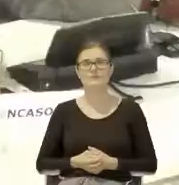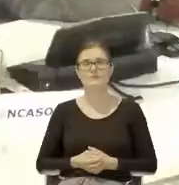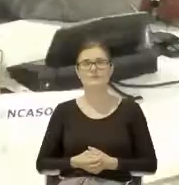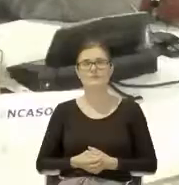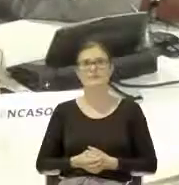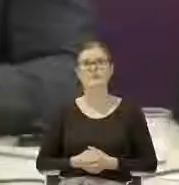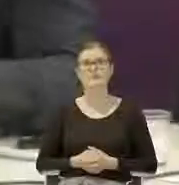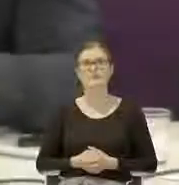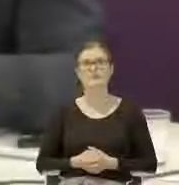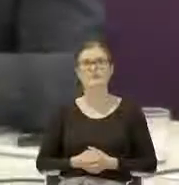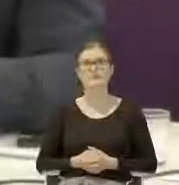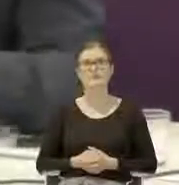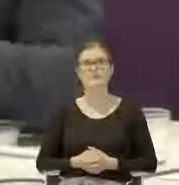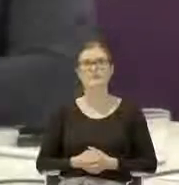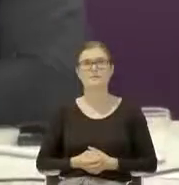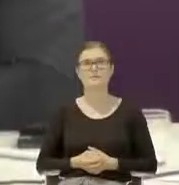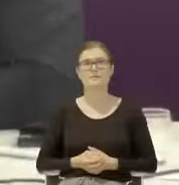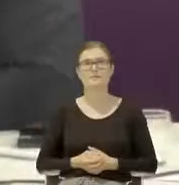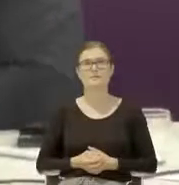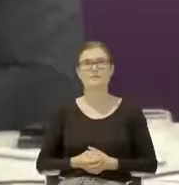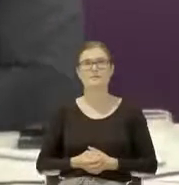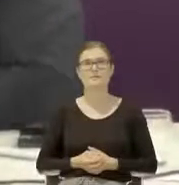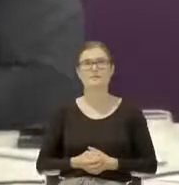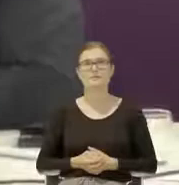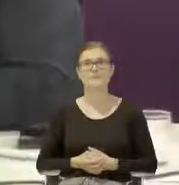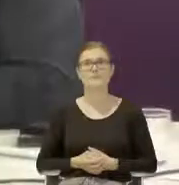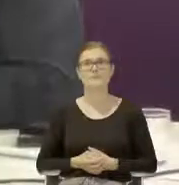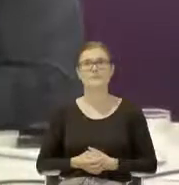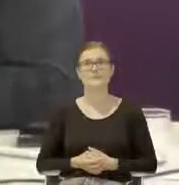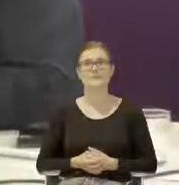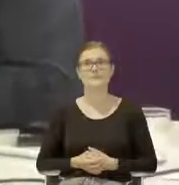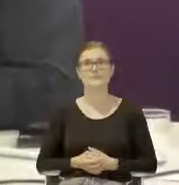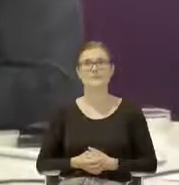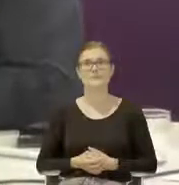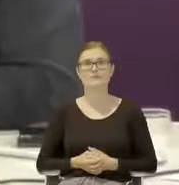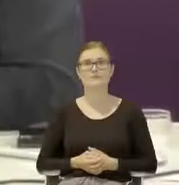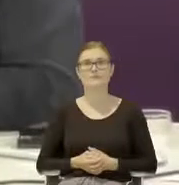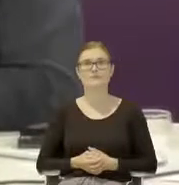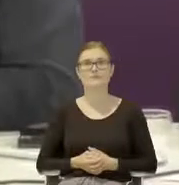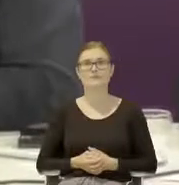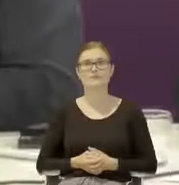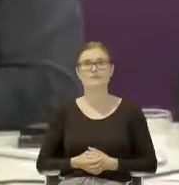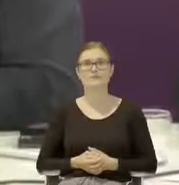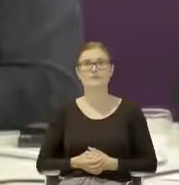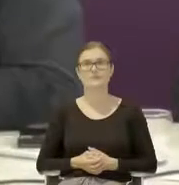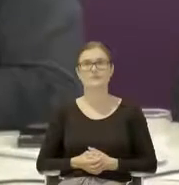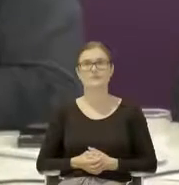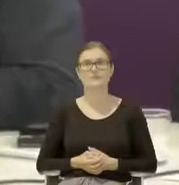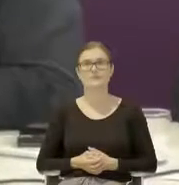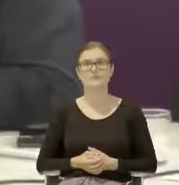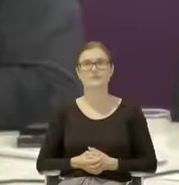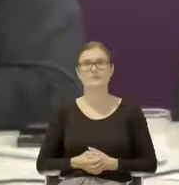Bonsoir à tous. Nous sommes très heureux d'être là où vous nous voyez.